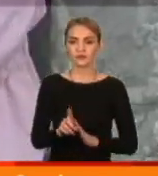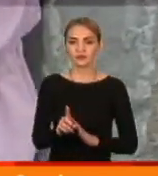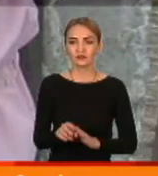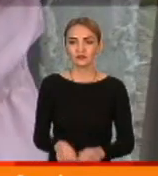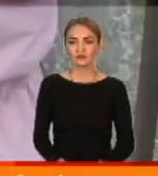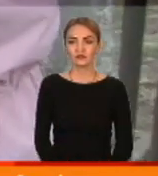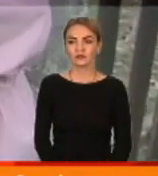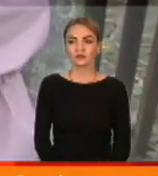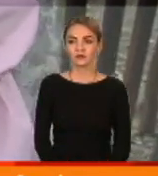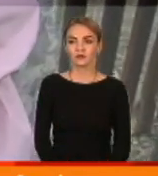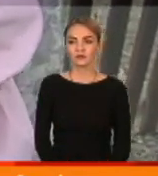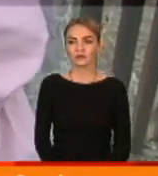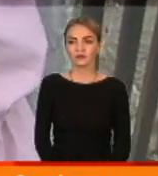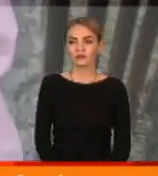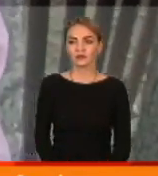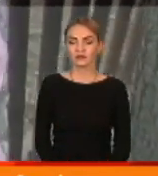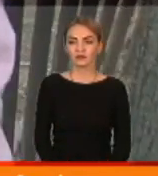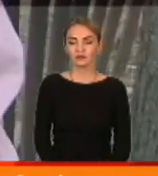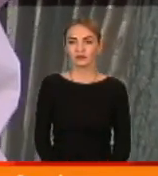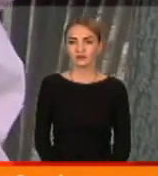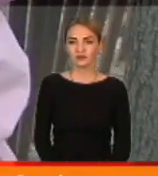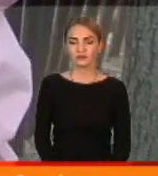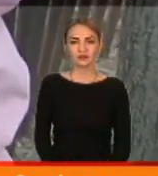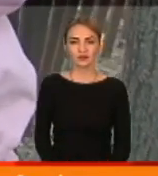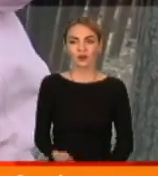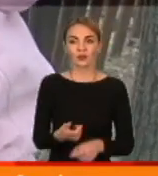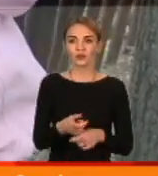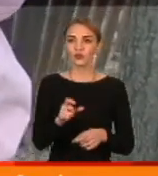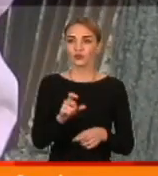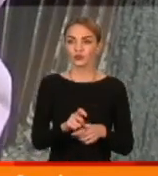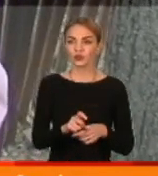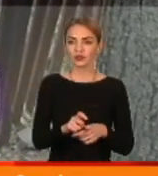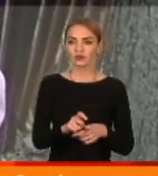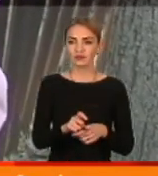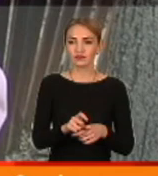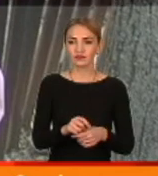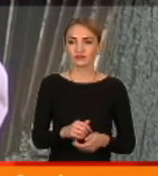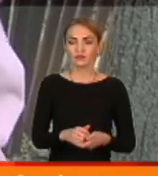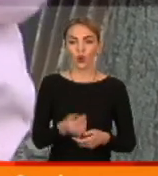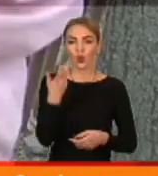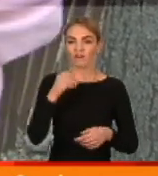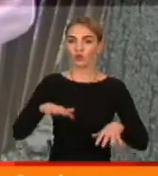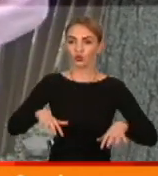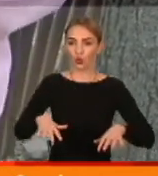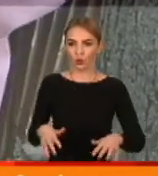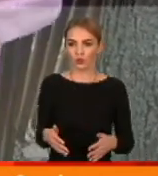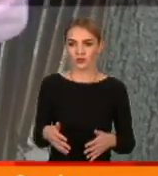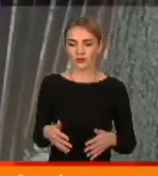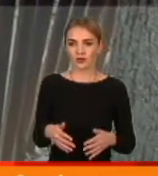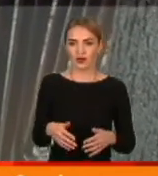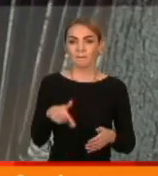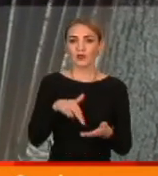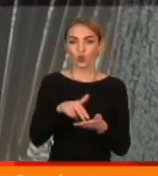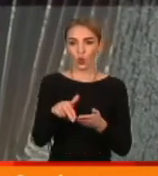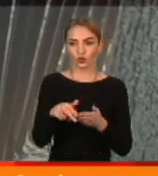Ось все. Воно для мене також дуже багато значить. Коли я втомляюся, то я підходжу до